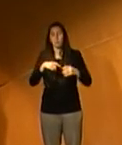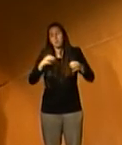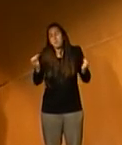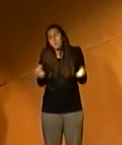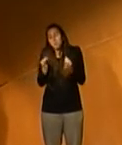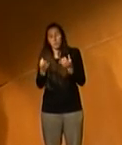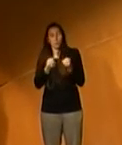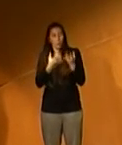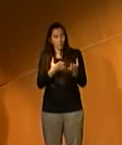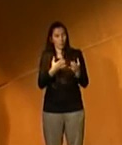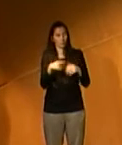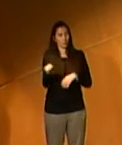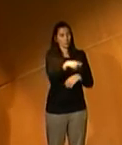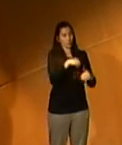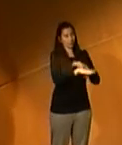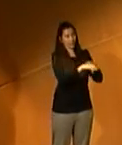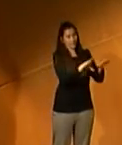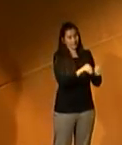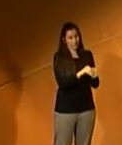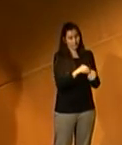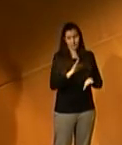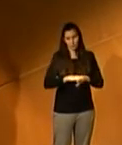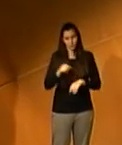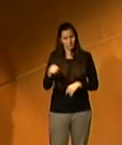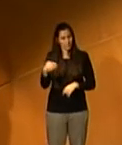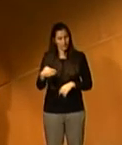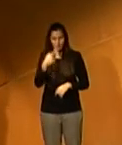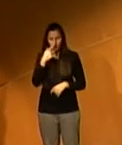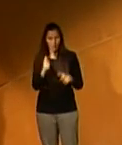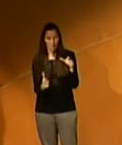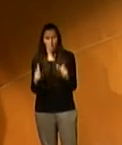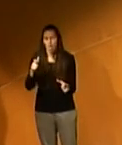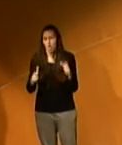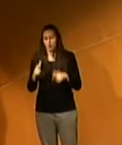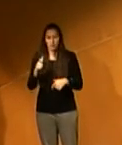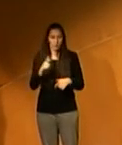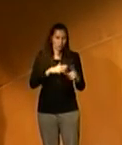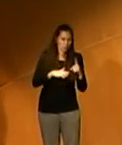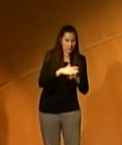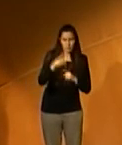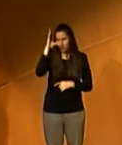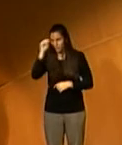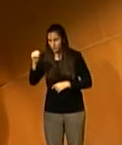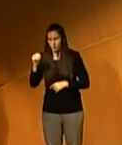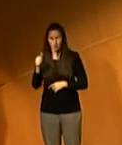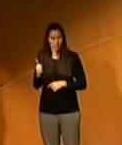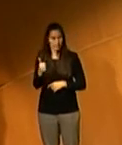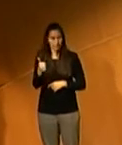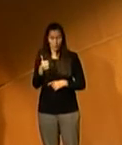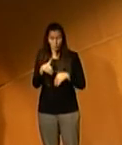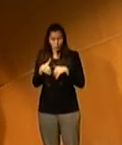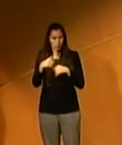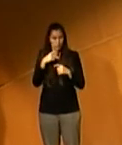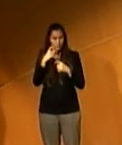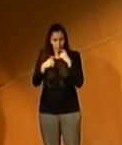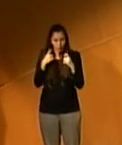week-ends. Maria vit une instabilité sociale et professionnelle. Elle se plaint de différents maux, elle est violente et continue à prendre